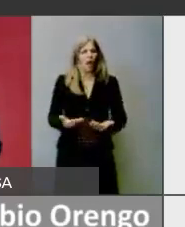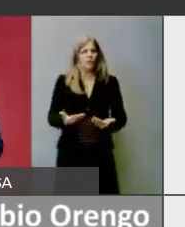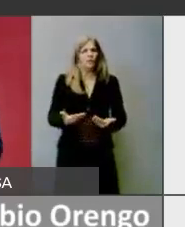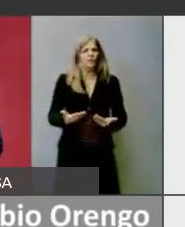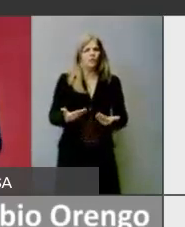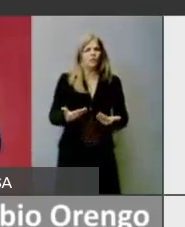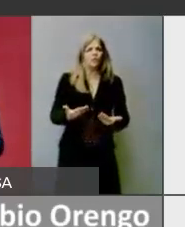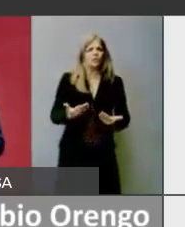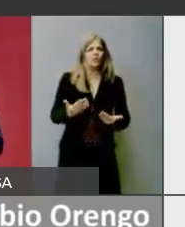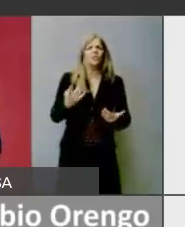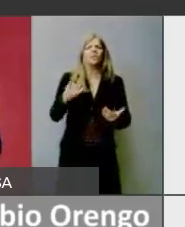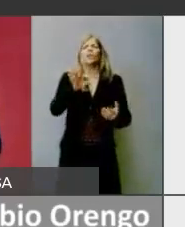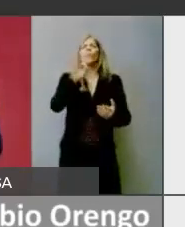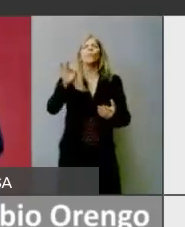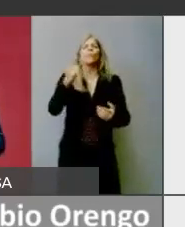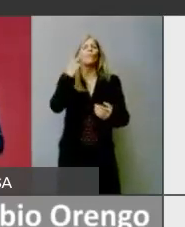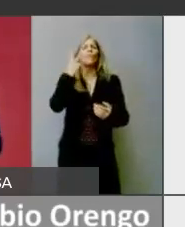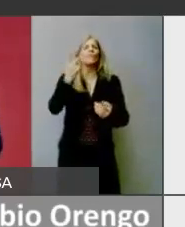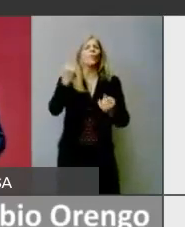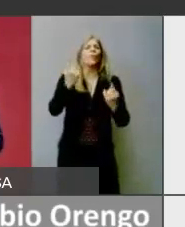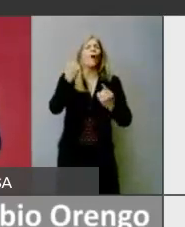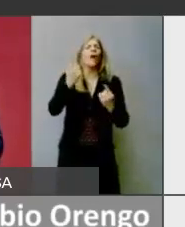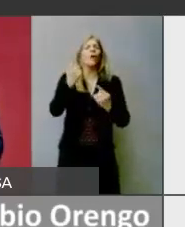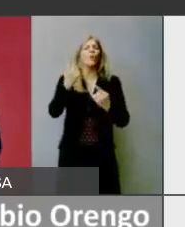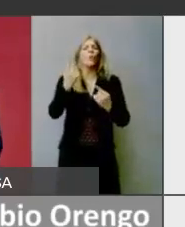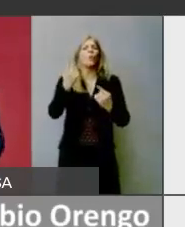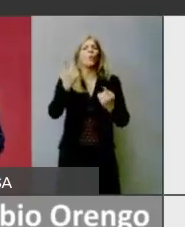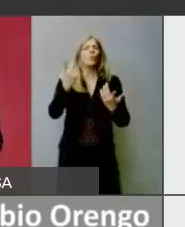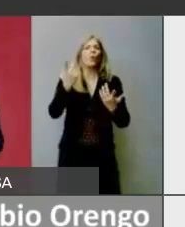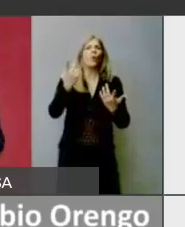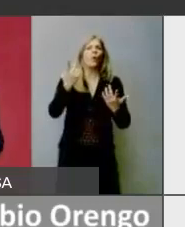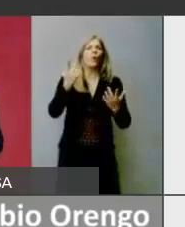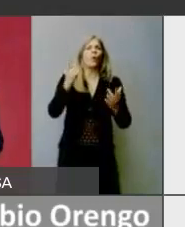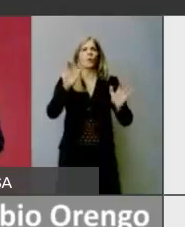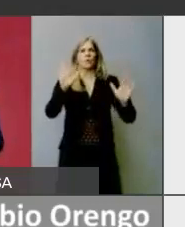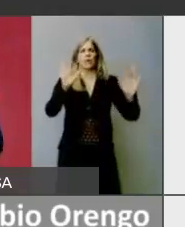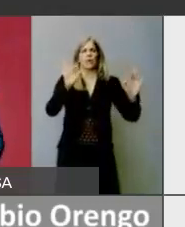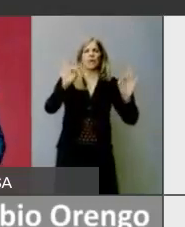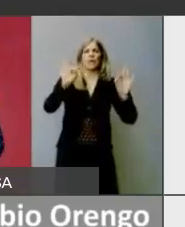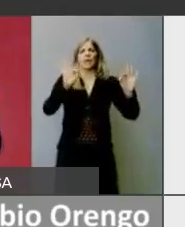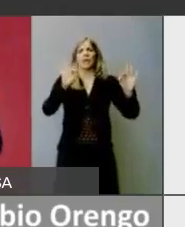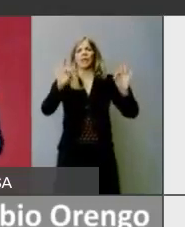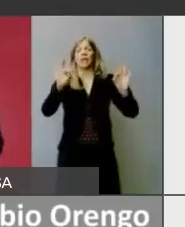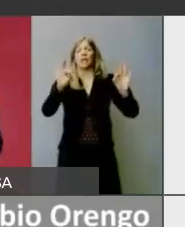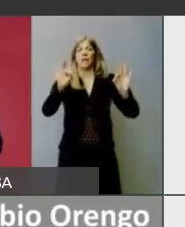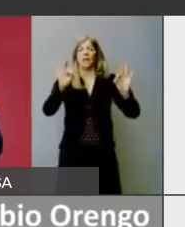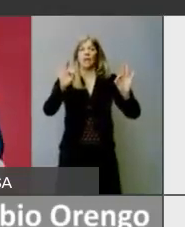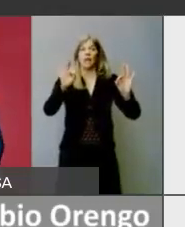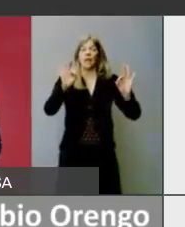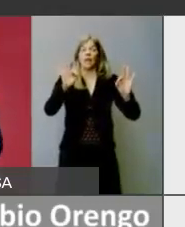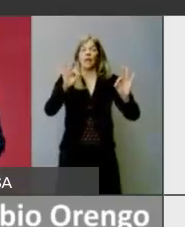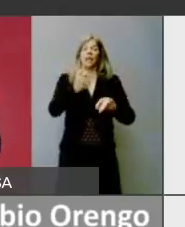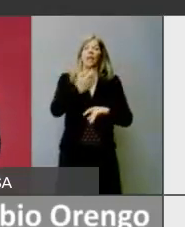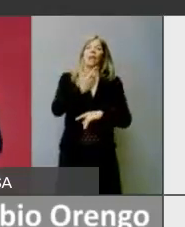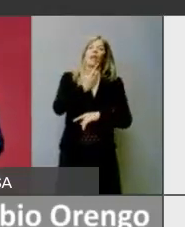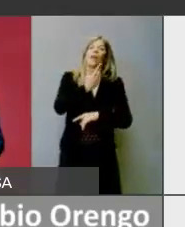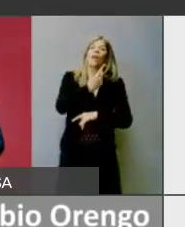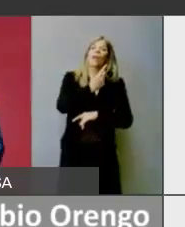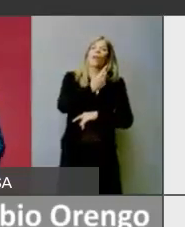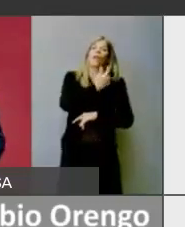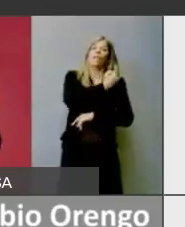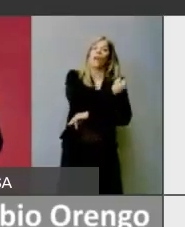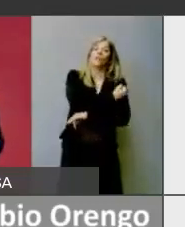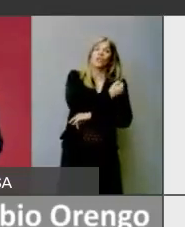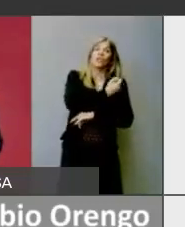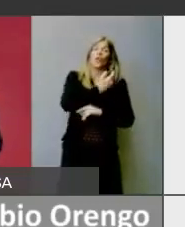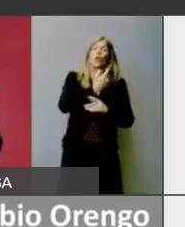dei distinguo sulla importanza e sulla obbligatorietà di un vaccino a